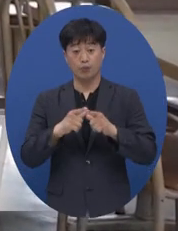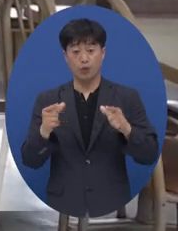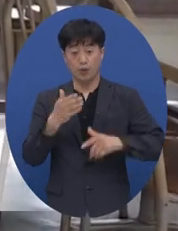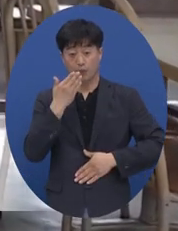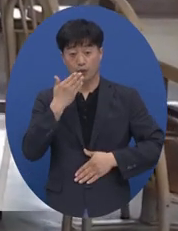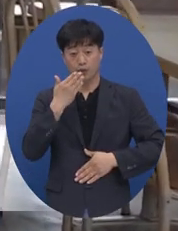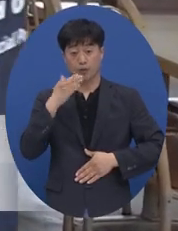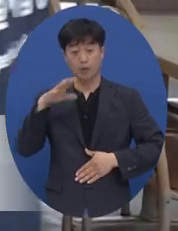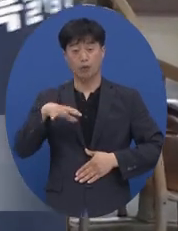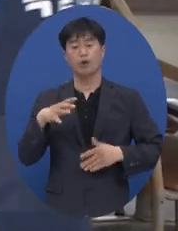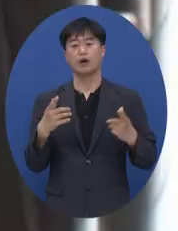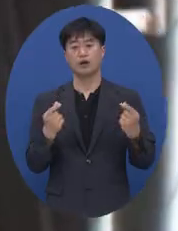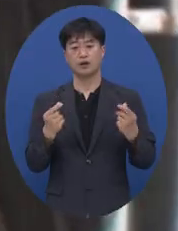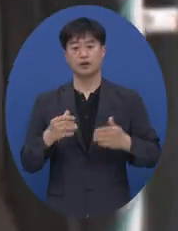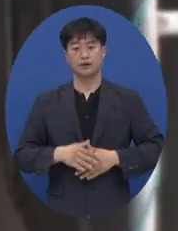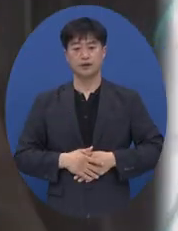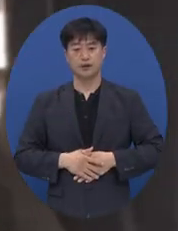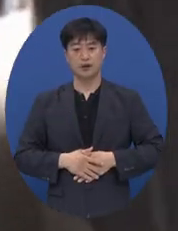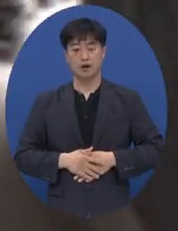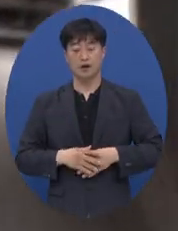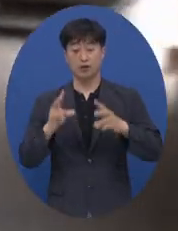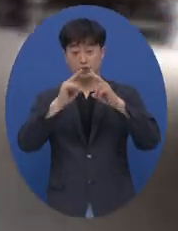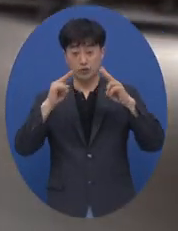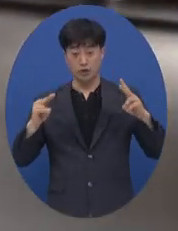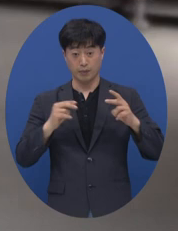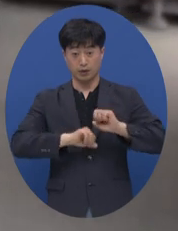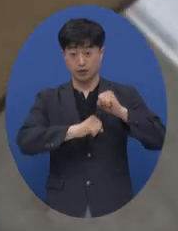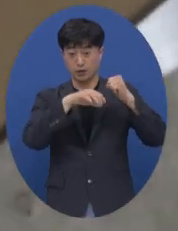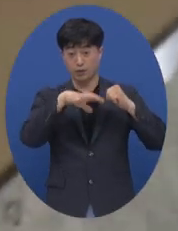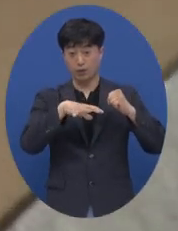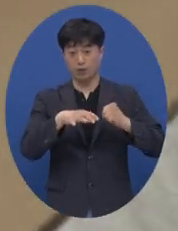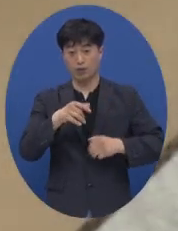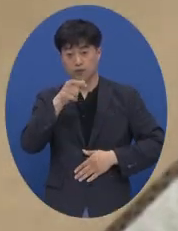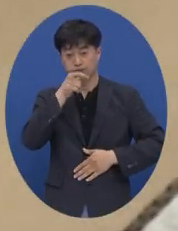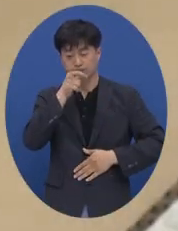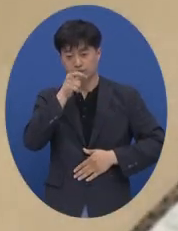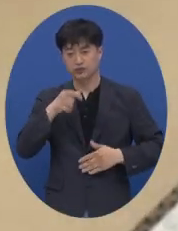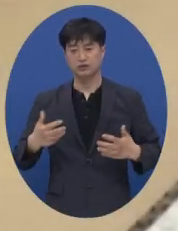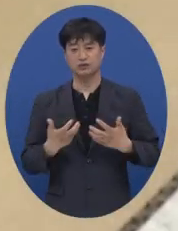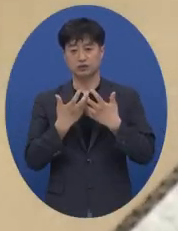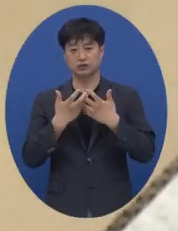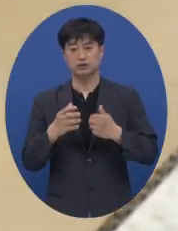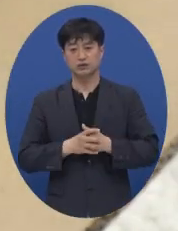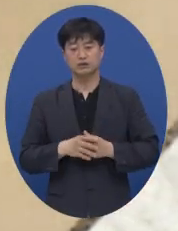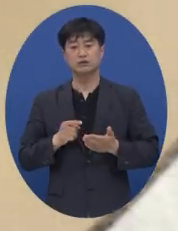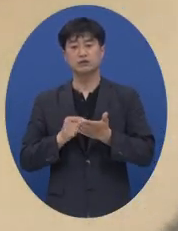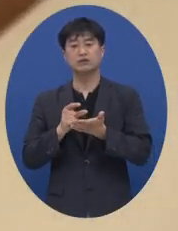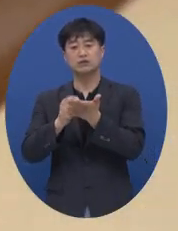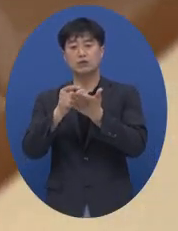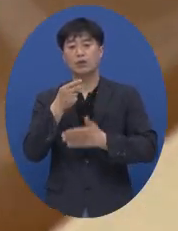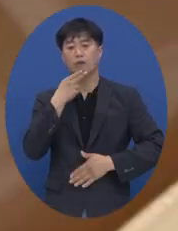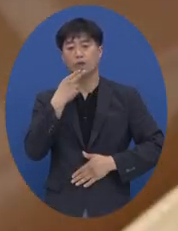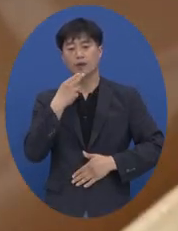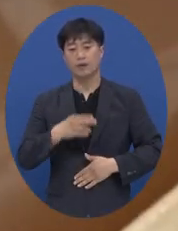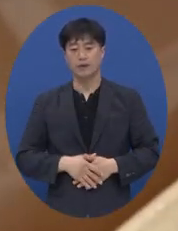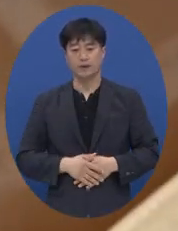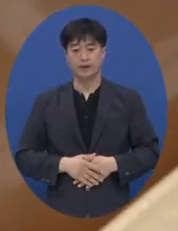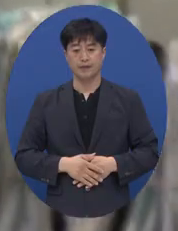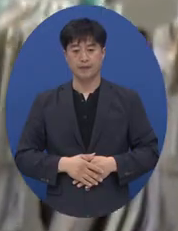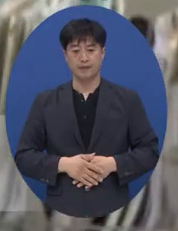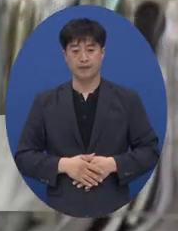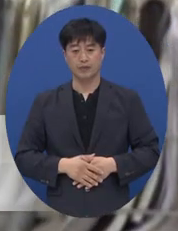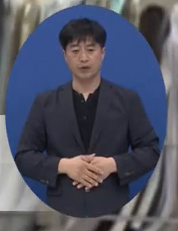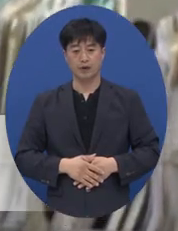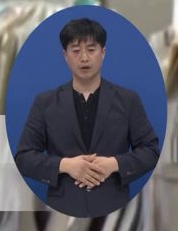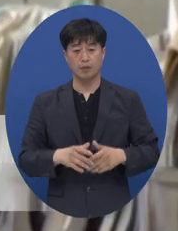음식점 보이거든요. 천막으로 된 창고 안엔 냉면 육수가 한가득. 역시 등록 안된 곳입니다.